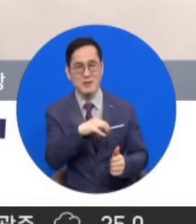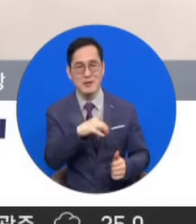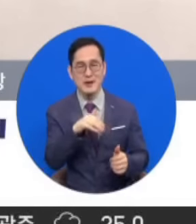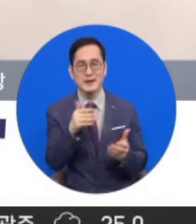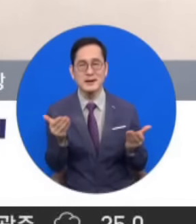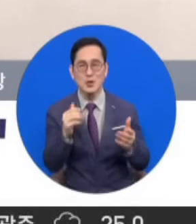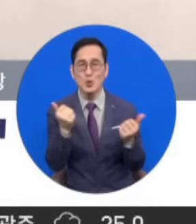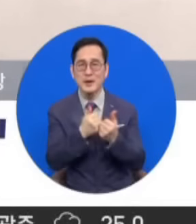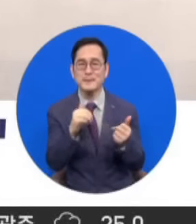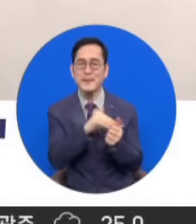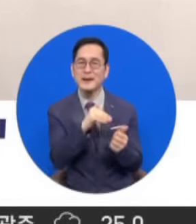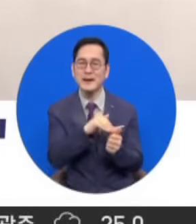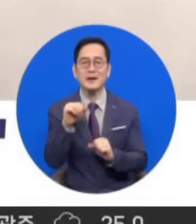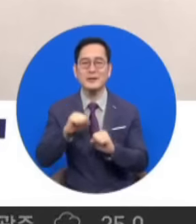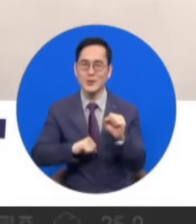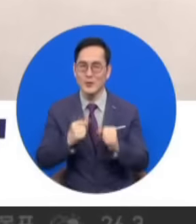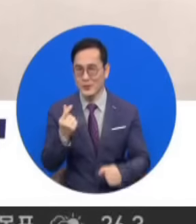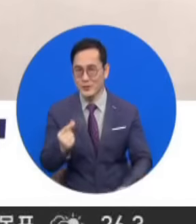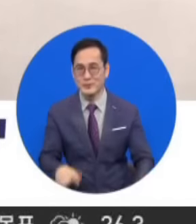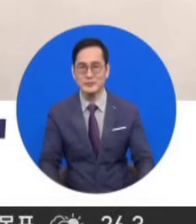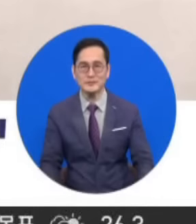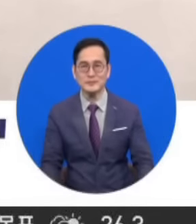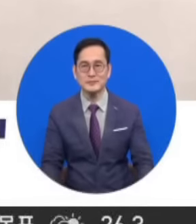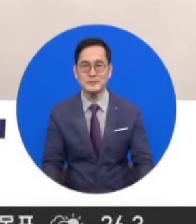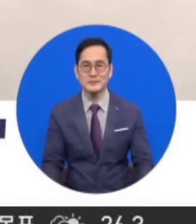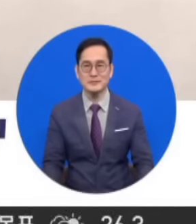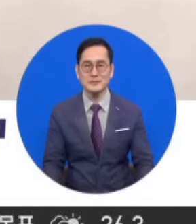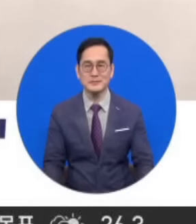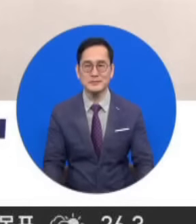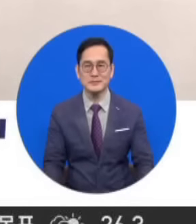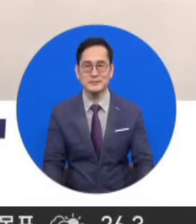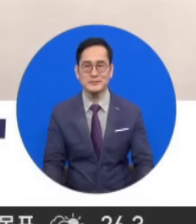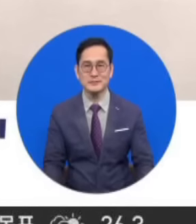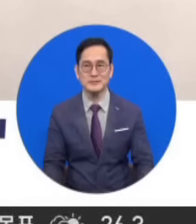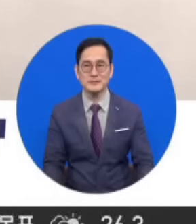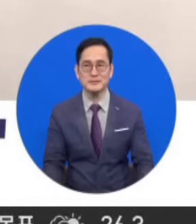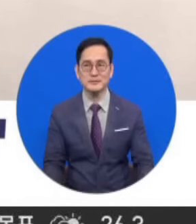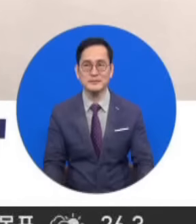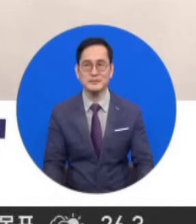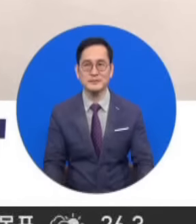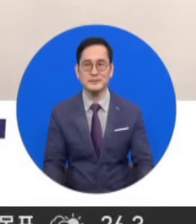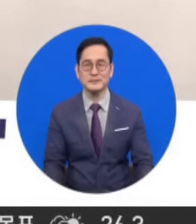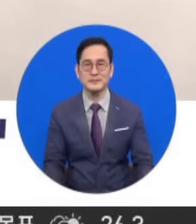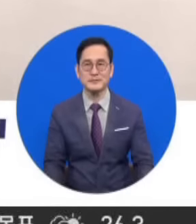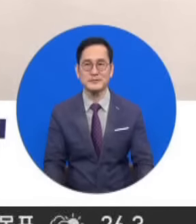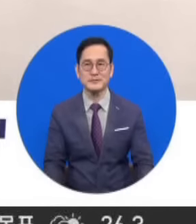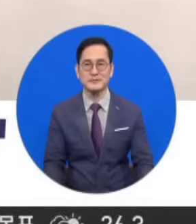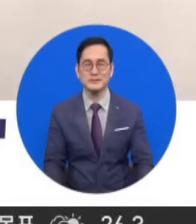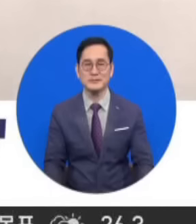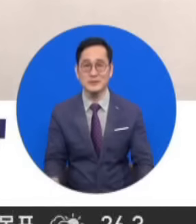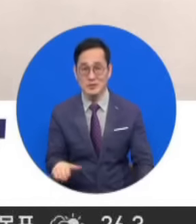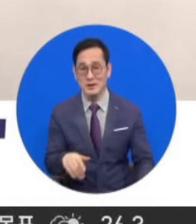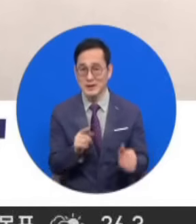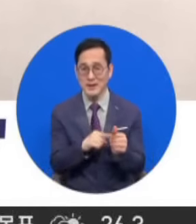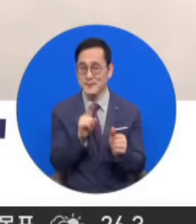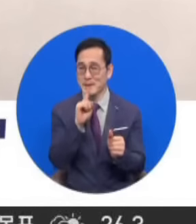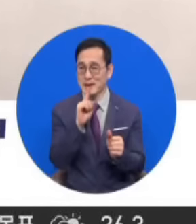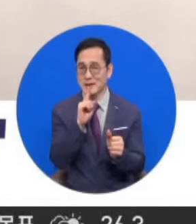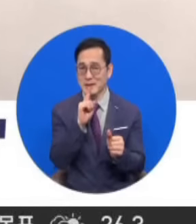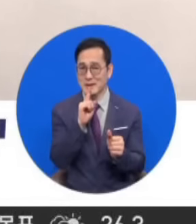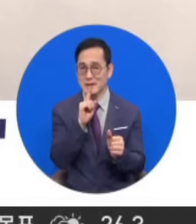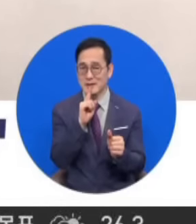했다는 의심을 지을 수밖에 없기 때문에 박찬대 위원장의 진행상에서 몇몇 발언의 문제만을 가지고 운영위원회